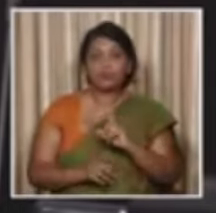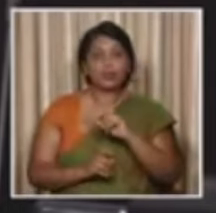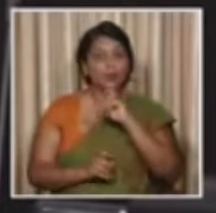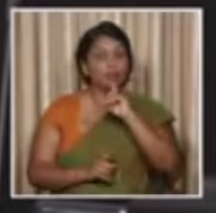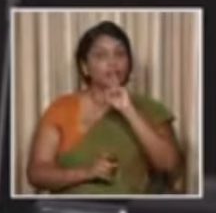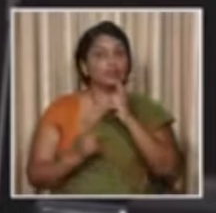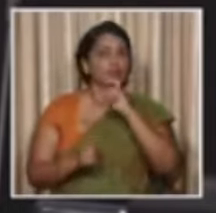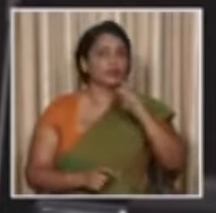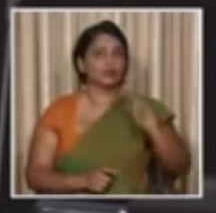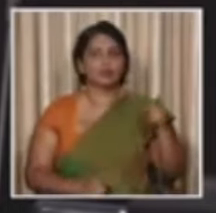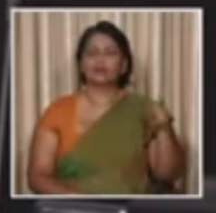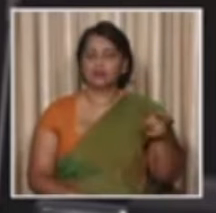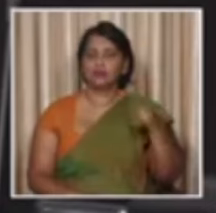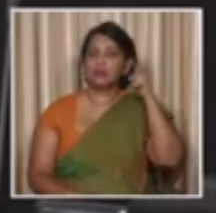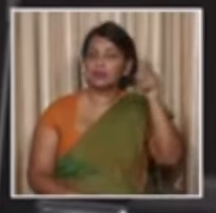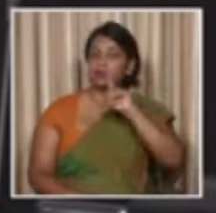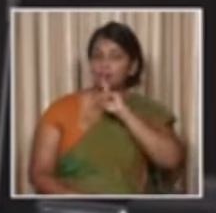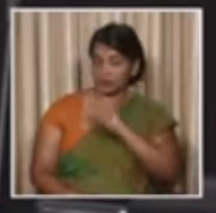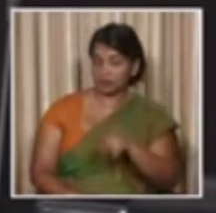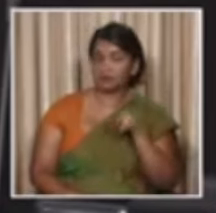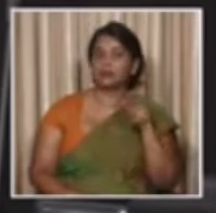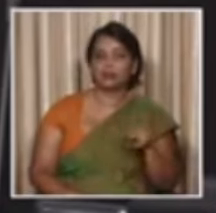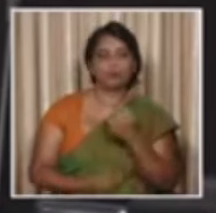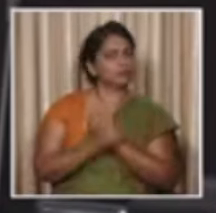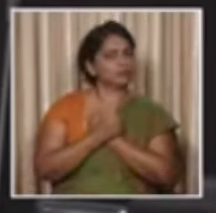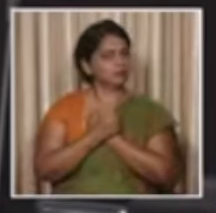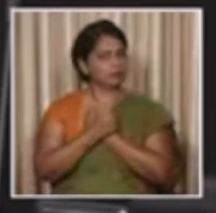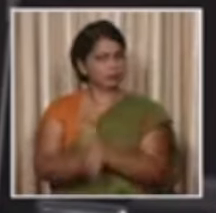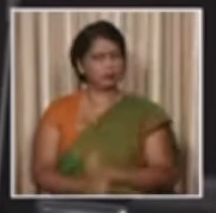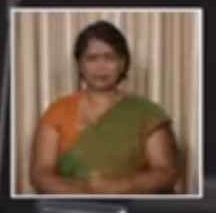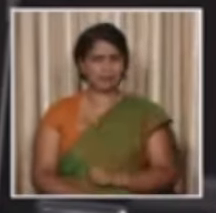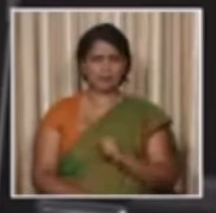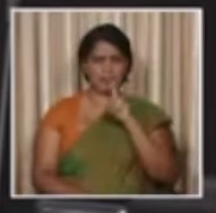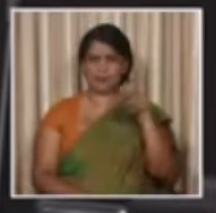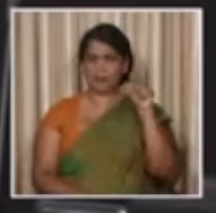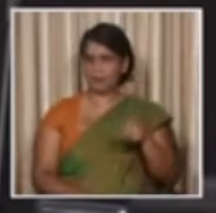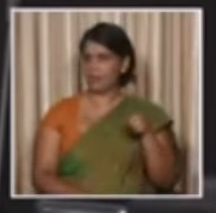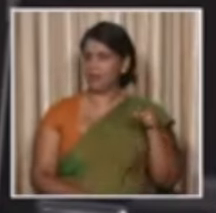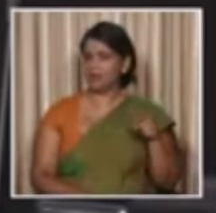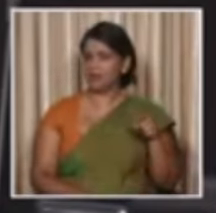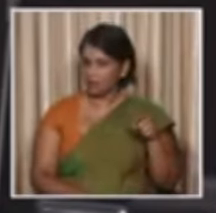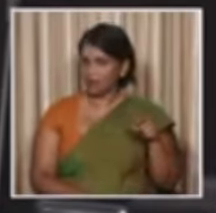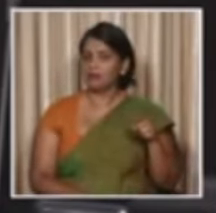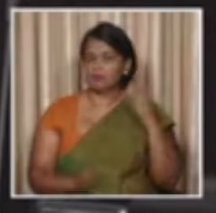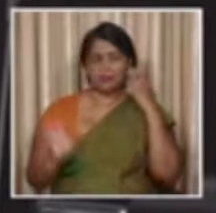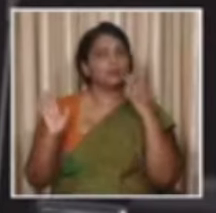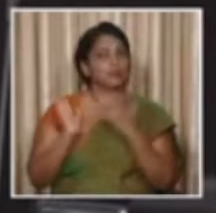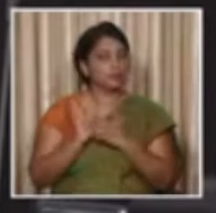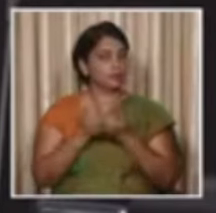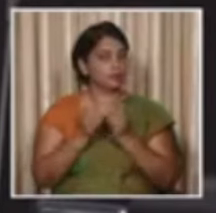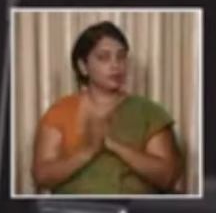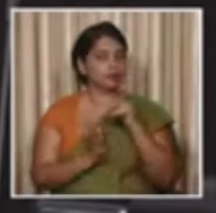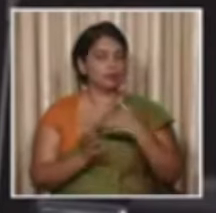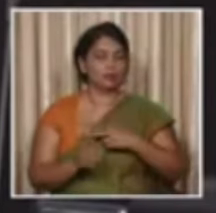ඕනේ මිනිස්සුරුවරුන් එතකොට ඔබතුමාලා කියනවා නම් අත්අඩංගුවට ගැනීම අසාධාරණයක් වුණා ඒ පිළිබඳව අපි